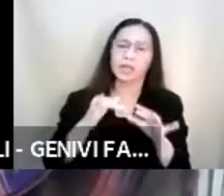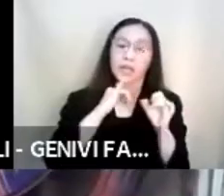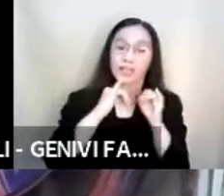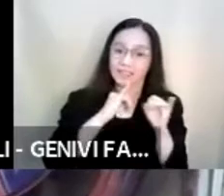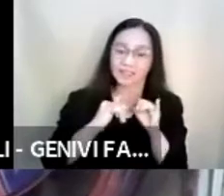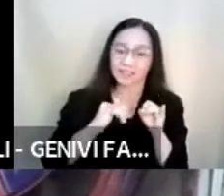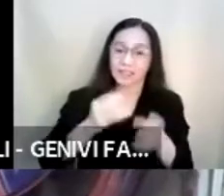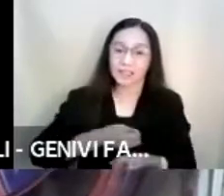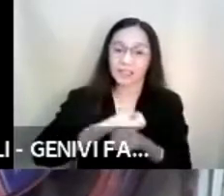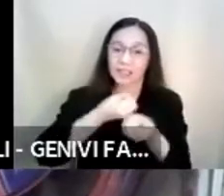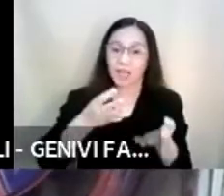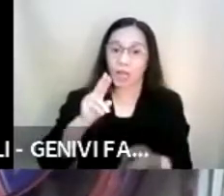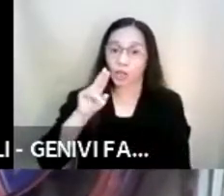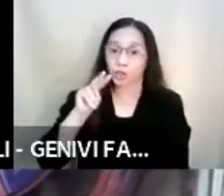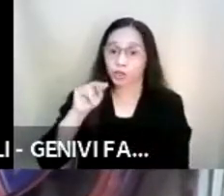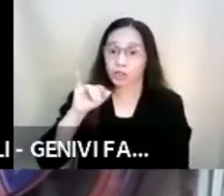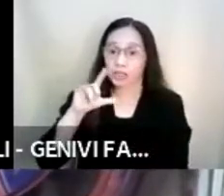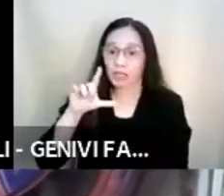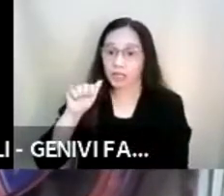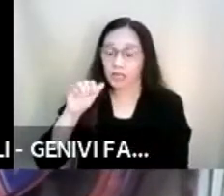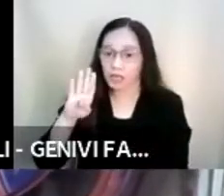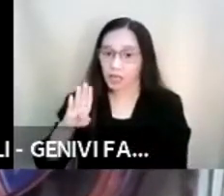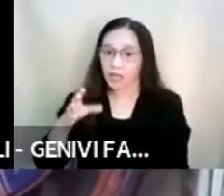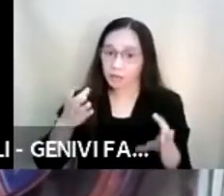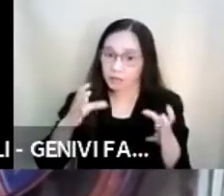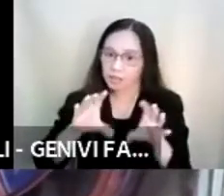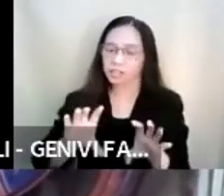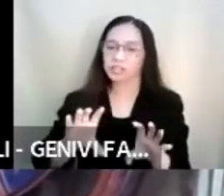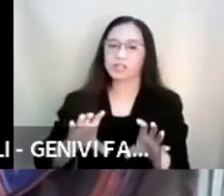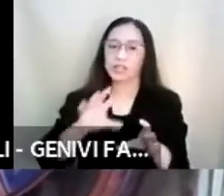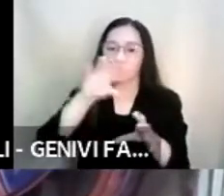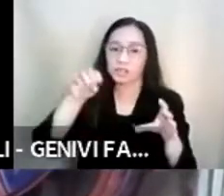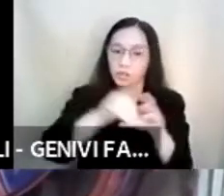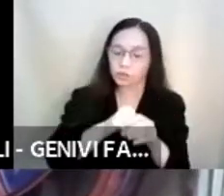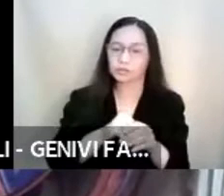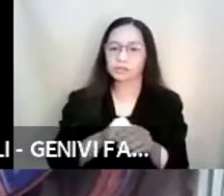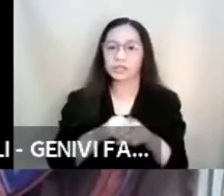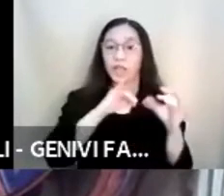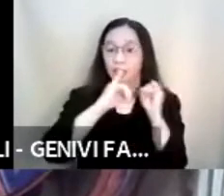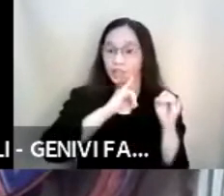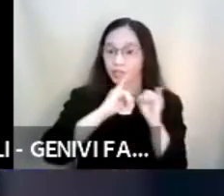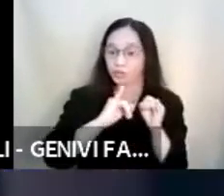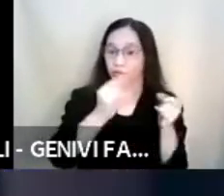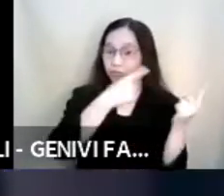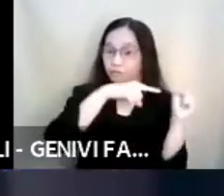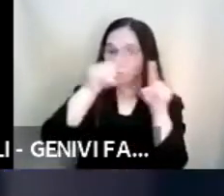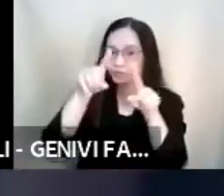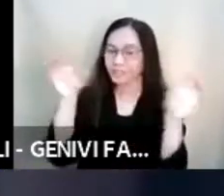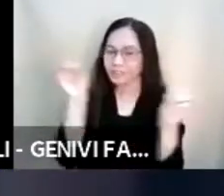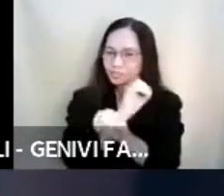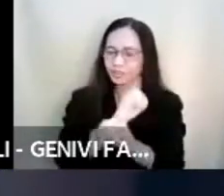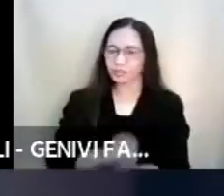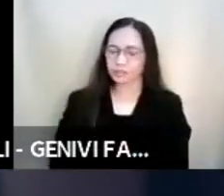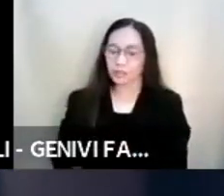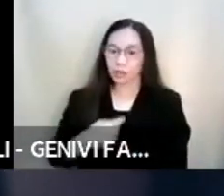chance through Project Inclusion na interviewin ulit siya para puntahin sa Unilab dun sa office nila. Yun, nagulat ako nung sinabi